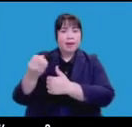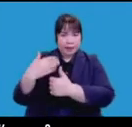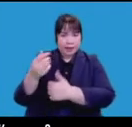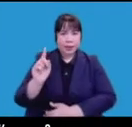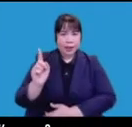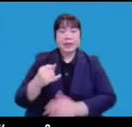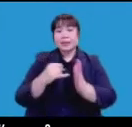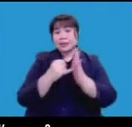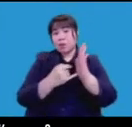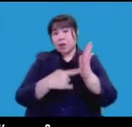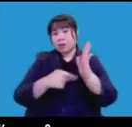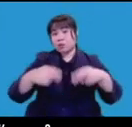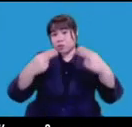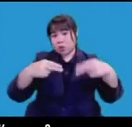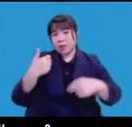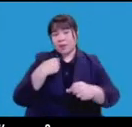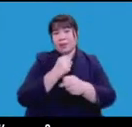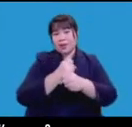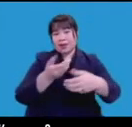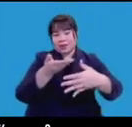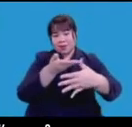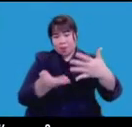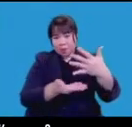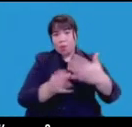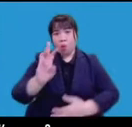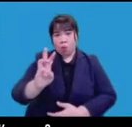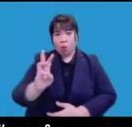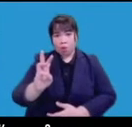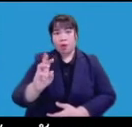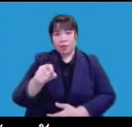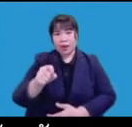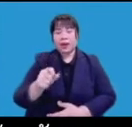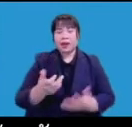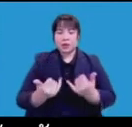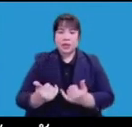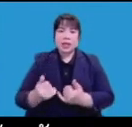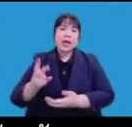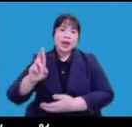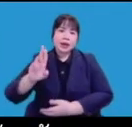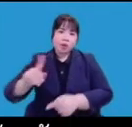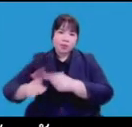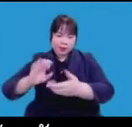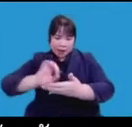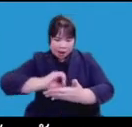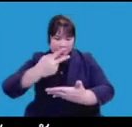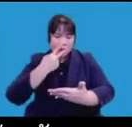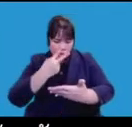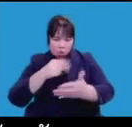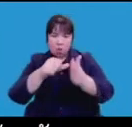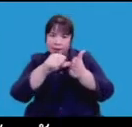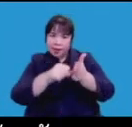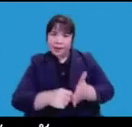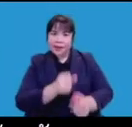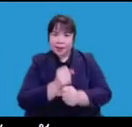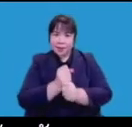านะครับก็อย่างจังหวัดสมุทรสงครามมีขั้นตอนการทำงาน6ขั้นถูกไหมฮะซึ่งตรงนี้นะครับก็ระบบvisualization ต่างๆโมเดลต่างๆเนี่ยมันควรจะปรับตาม